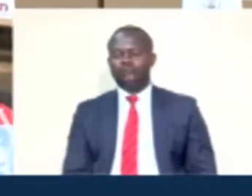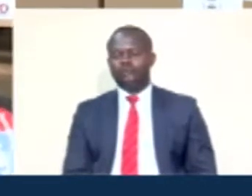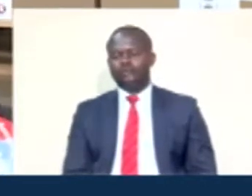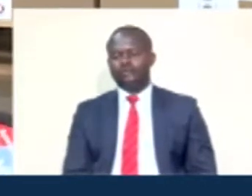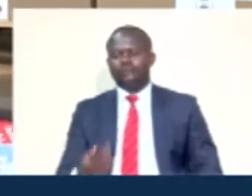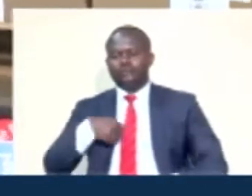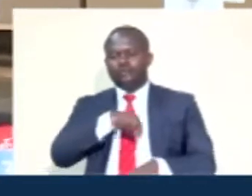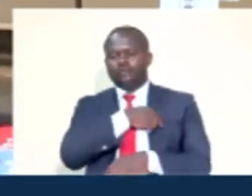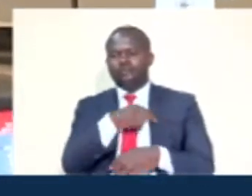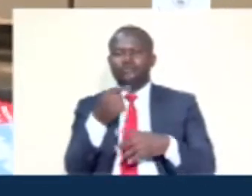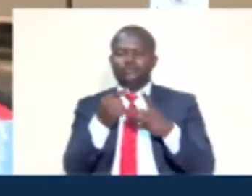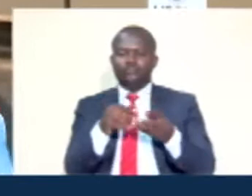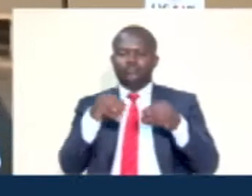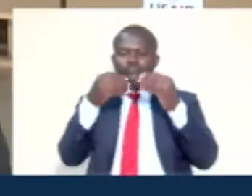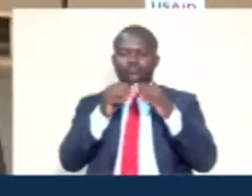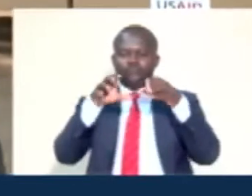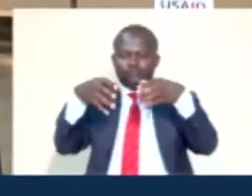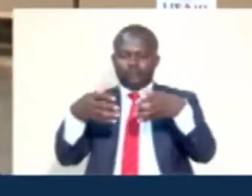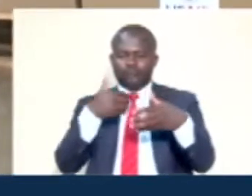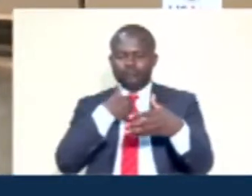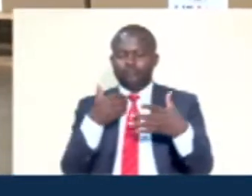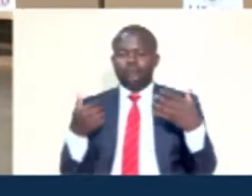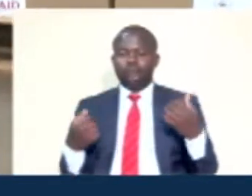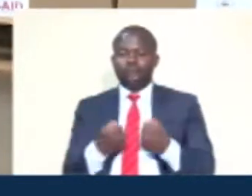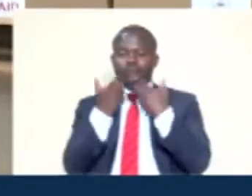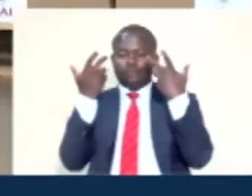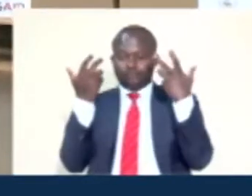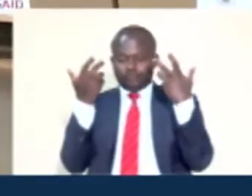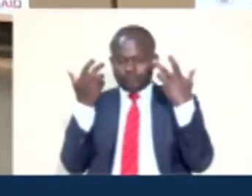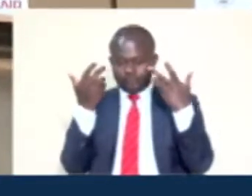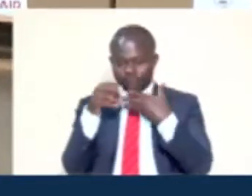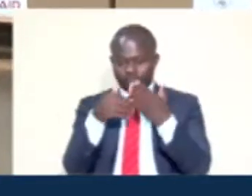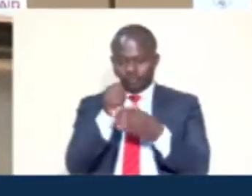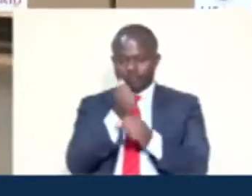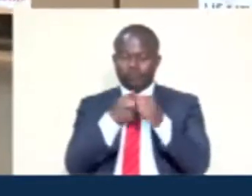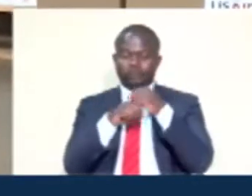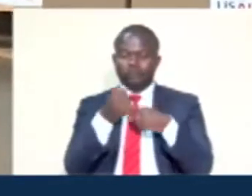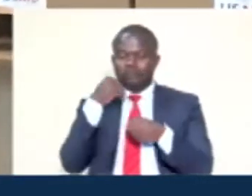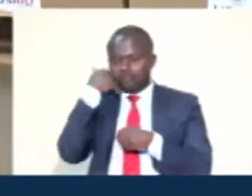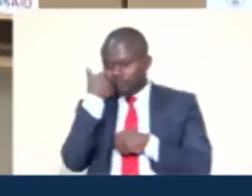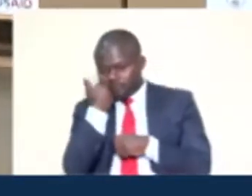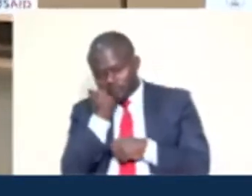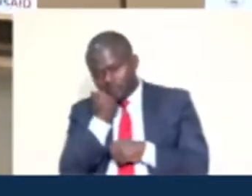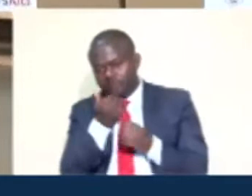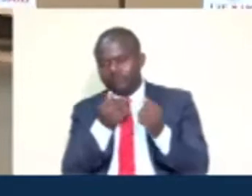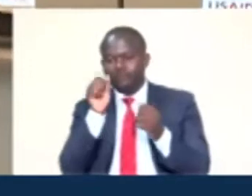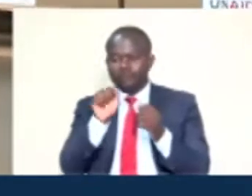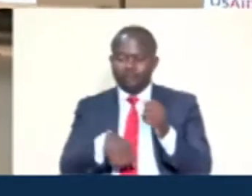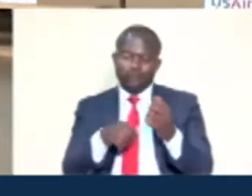Icyo twita amagroupe afite risk n'abakora umwuga w'uburaya n'abashobora kuba